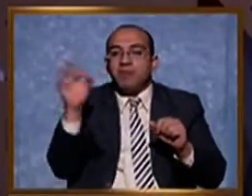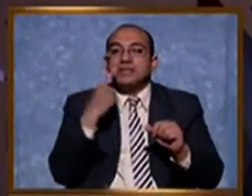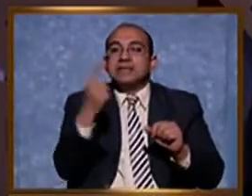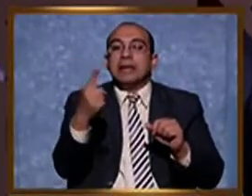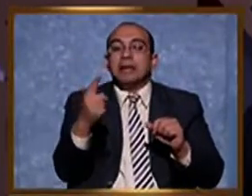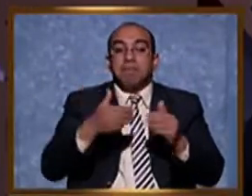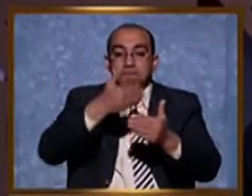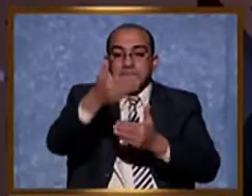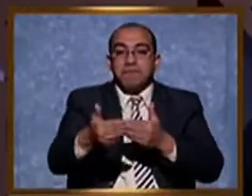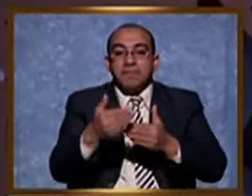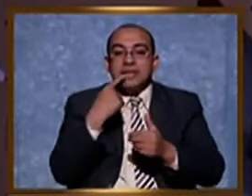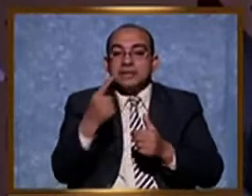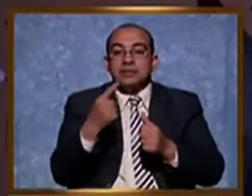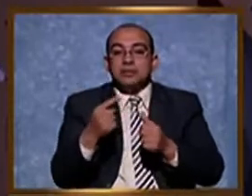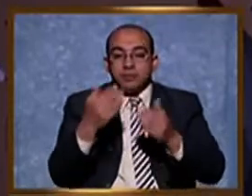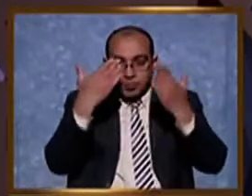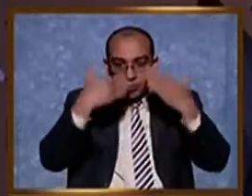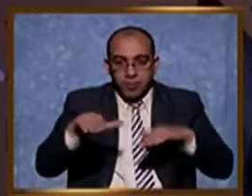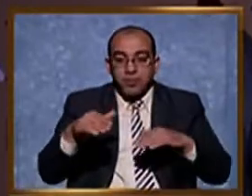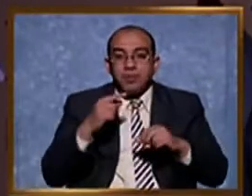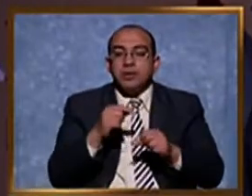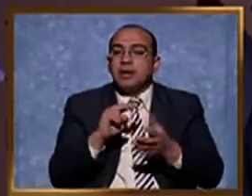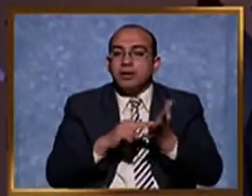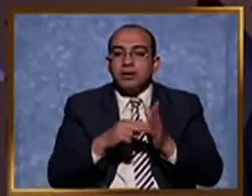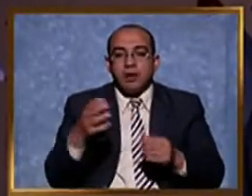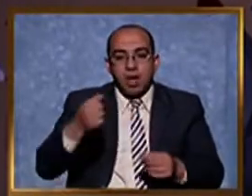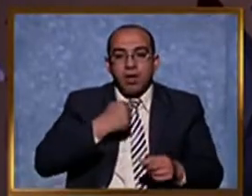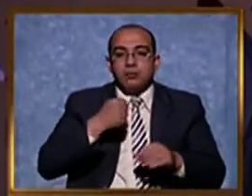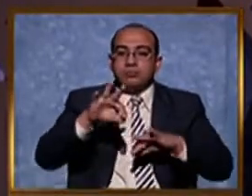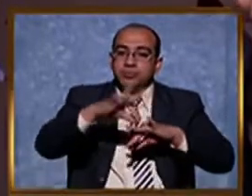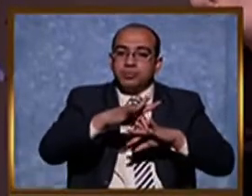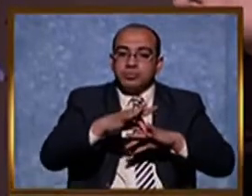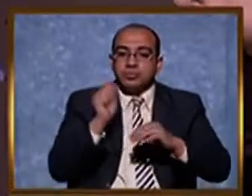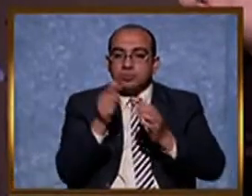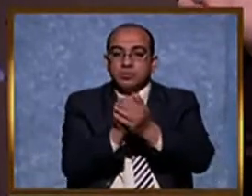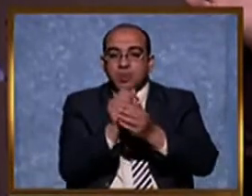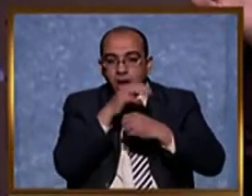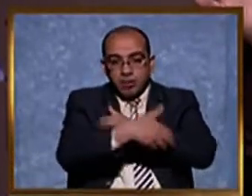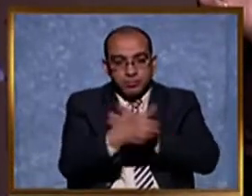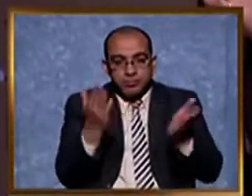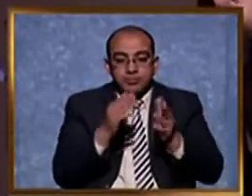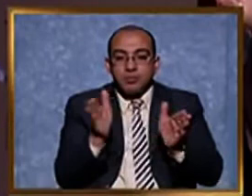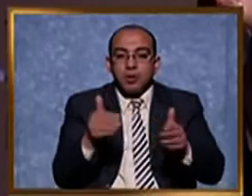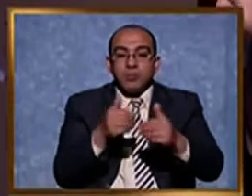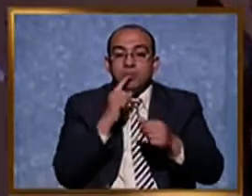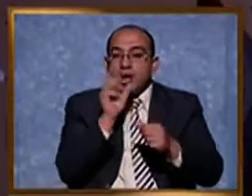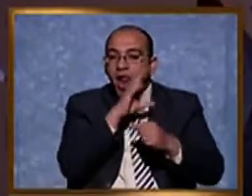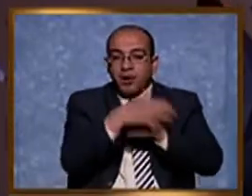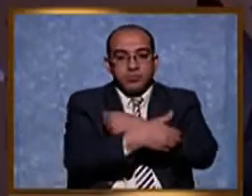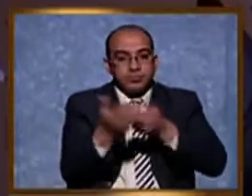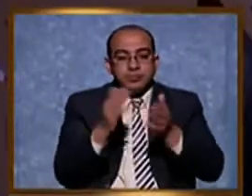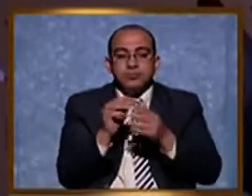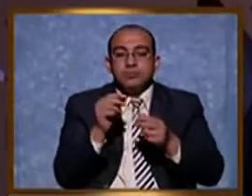سنه طب بعد سنه يجوز ان انا اتمو يعني اخده انا او اتصدق بثمنه لصالح